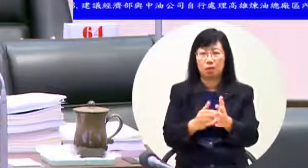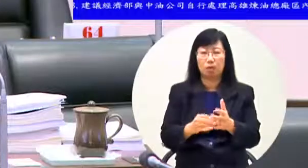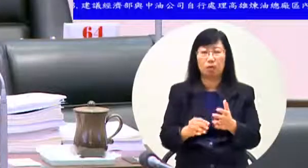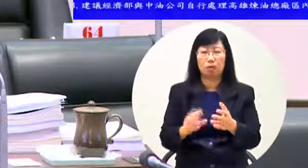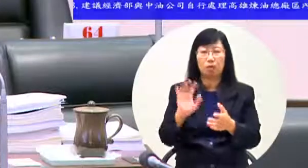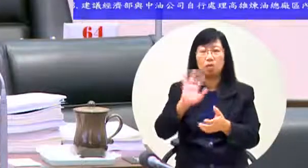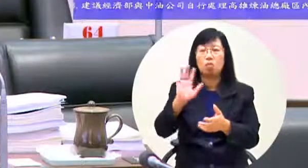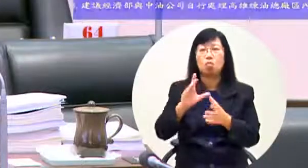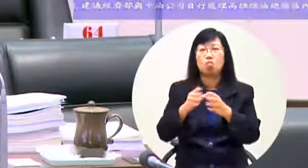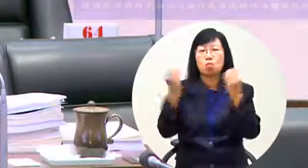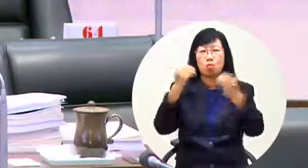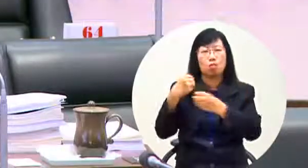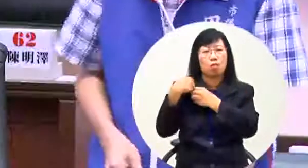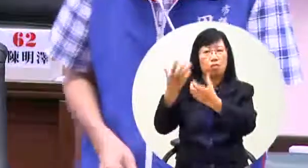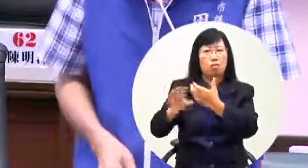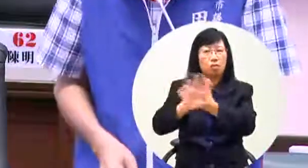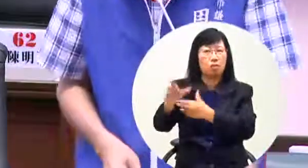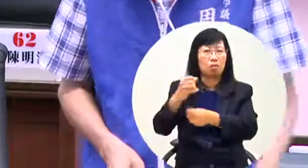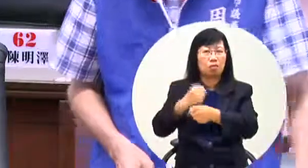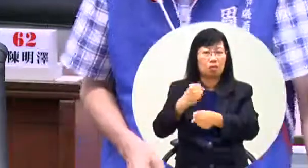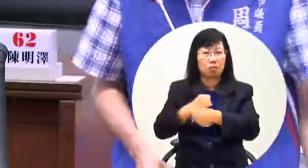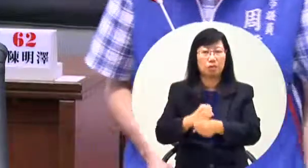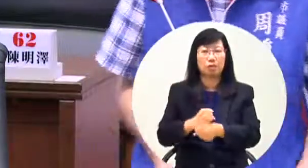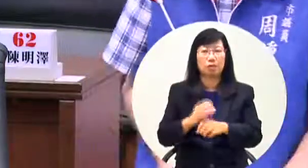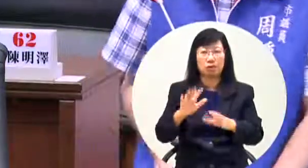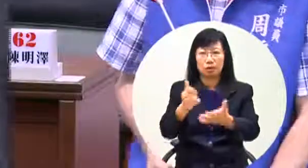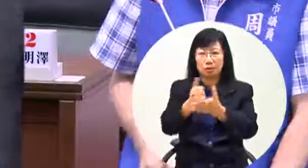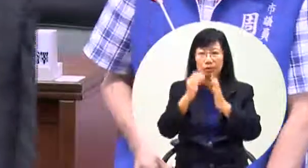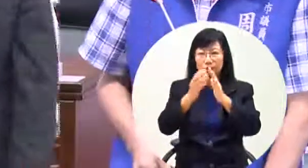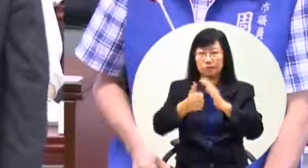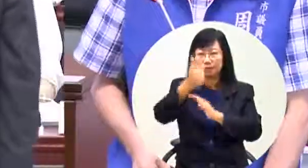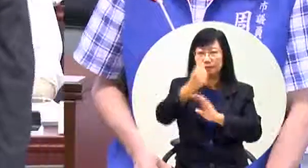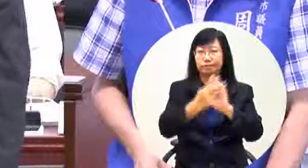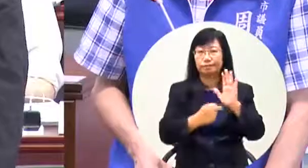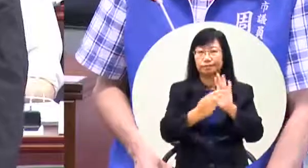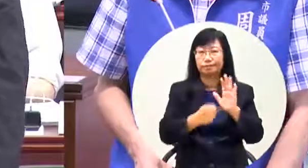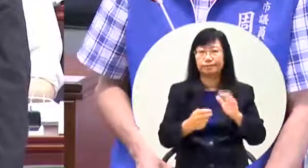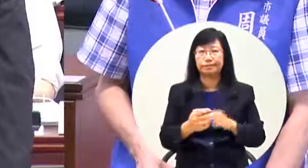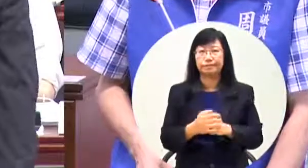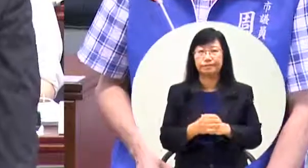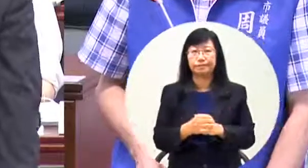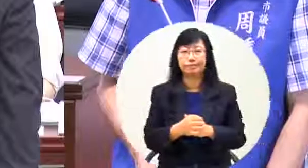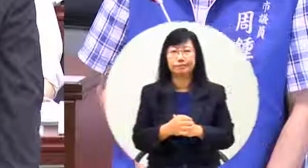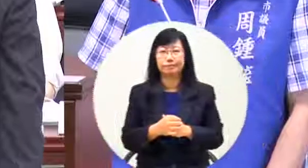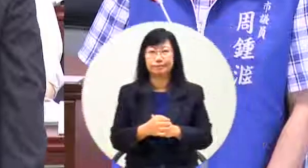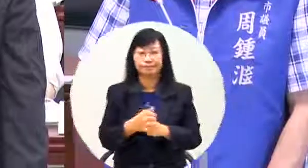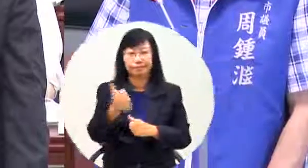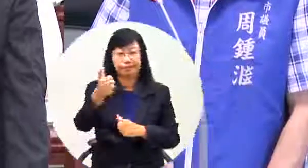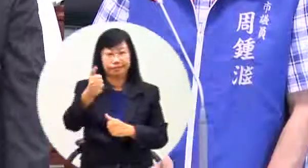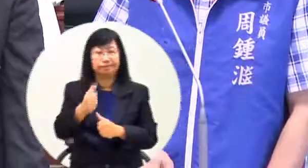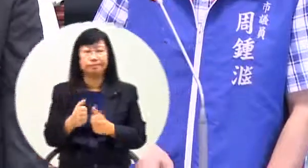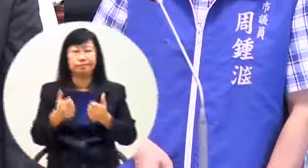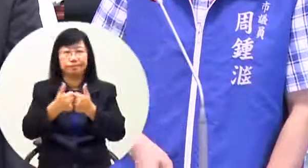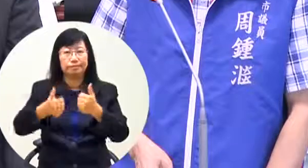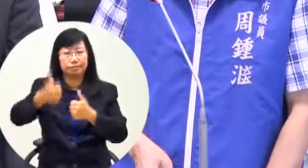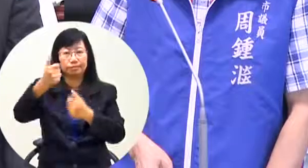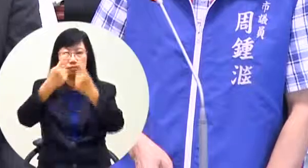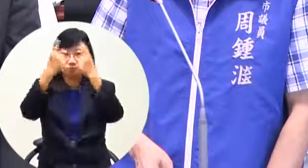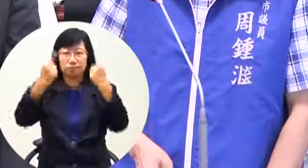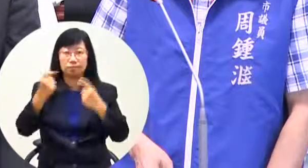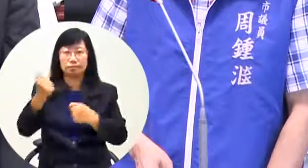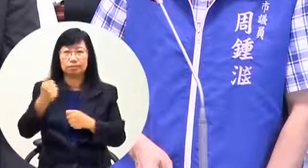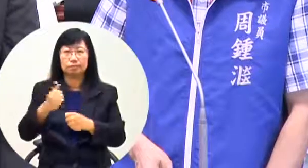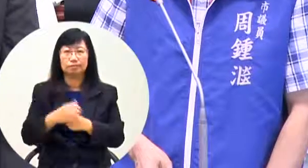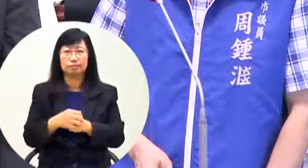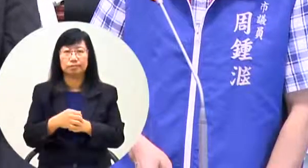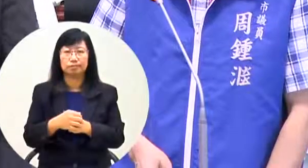好，市长， 请市长说明。 好，谢谢议长，谢谢周议员。那我想这一个所谓的